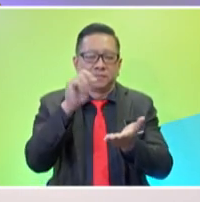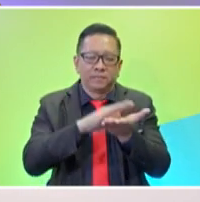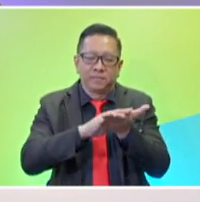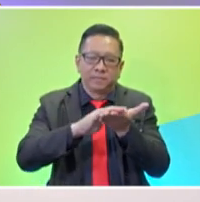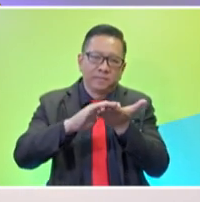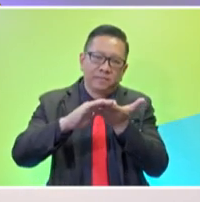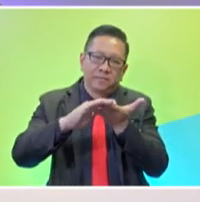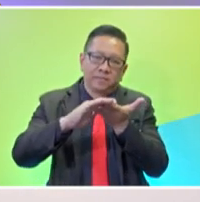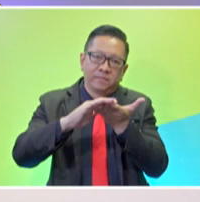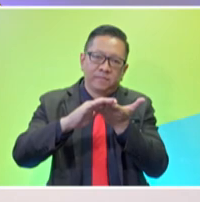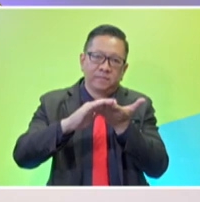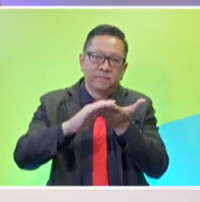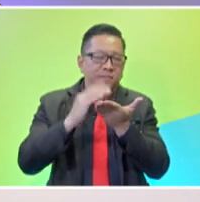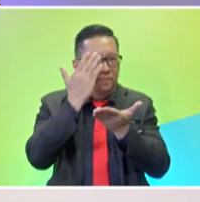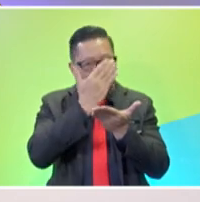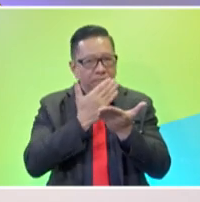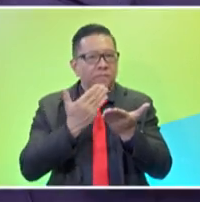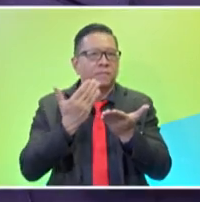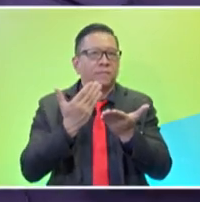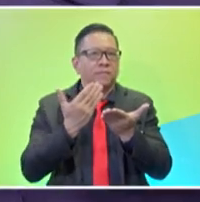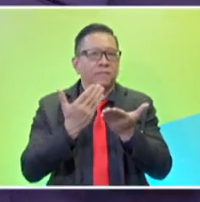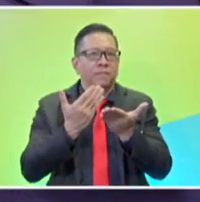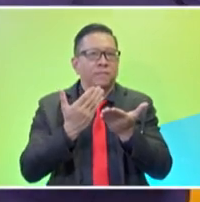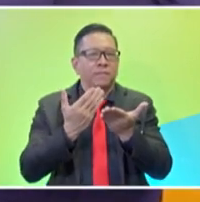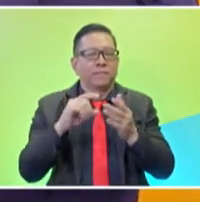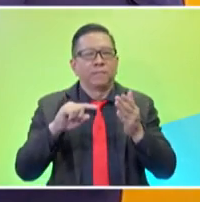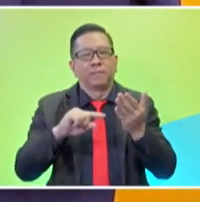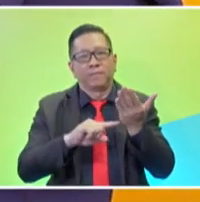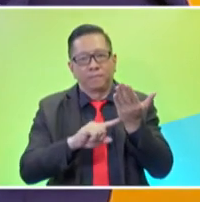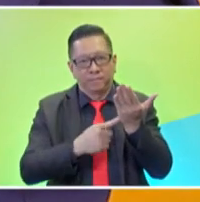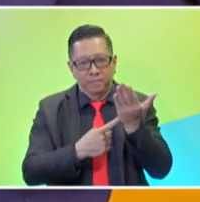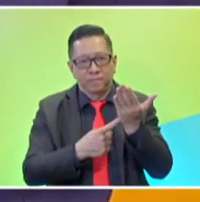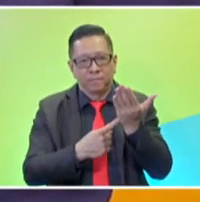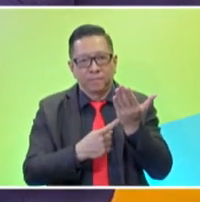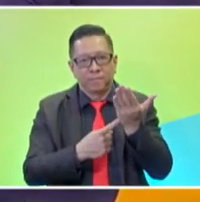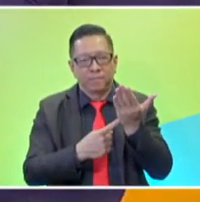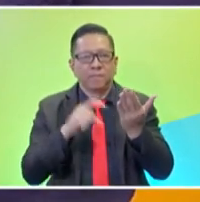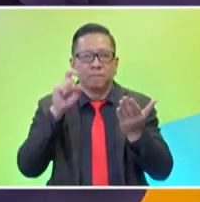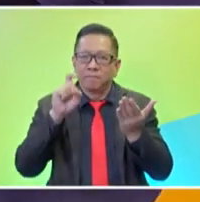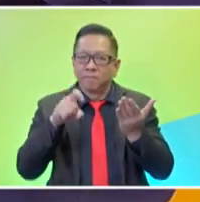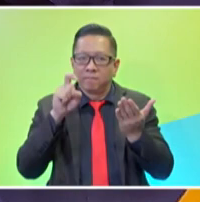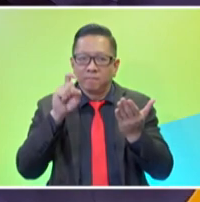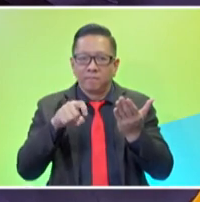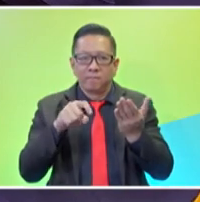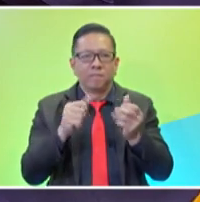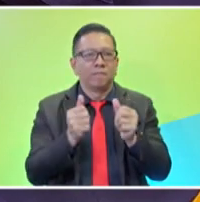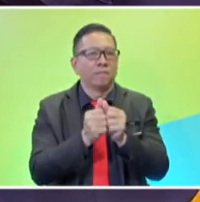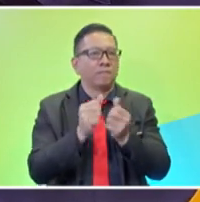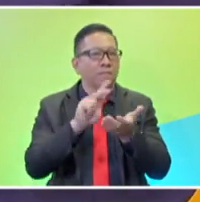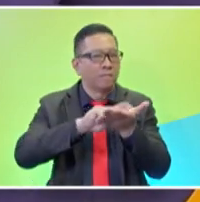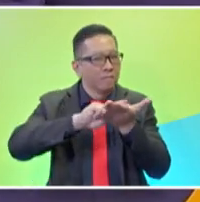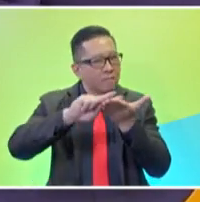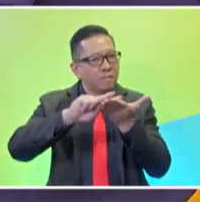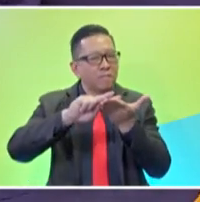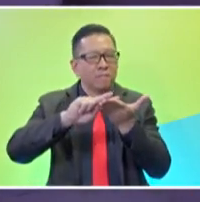ya cuma ada yang cantik sebab bila kita membuat sesuatu produk ini dia nampak lebih nampak